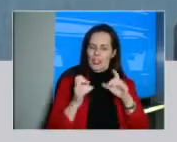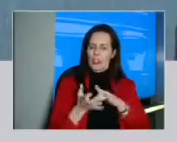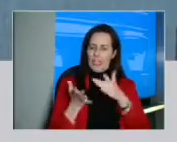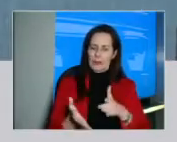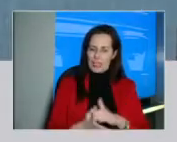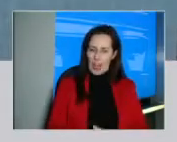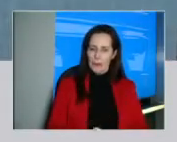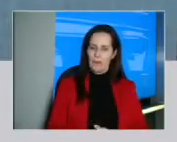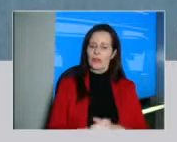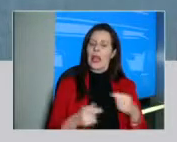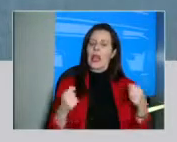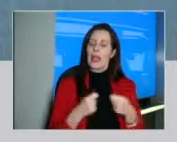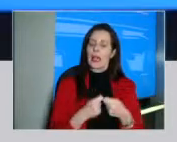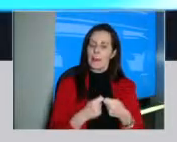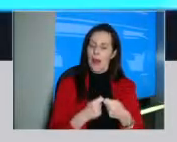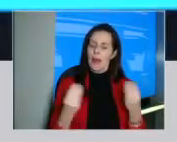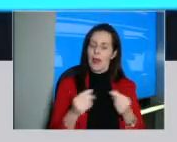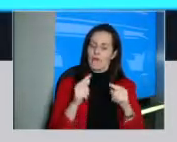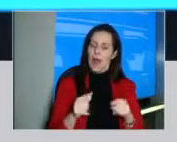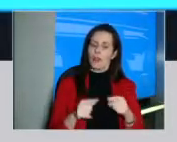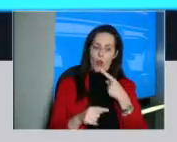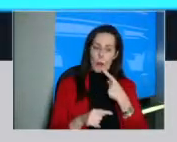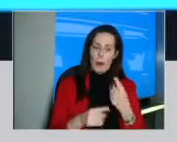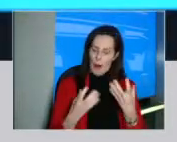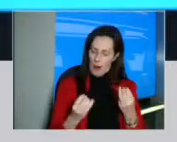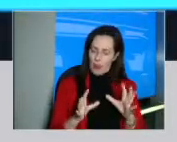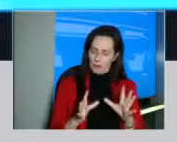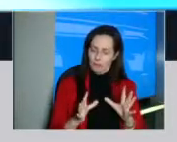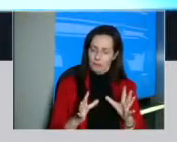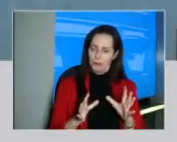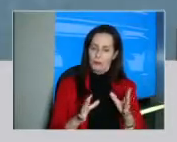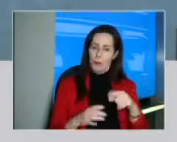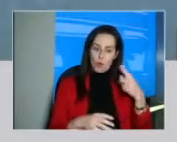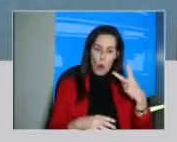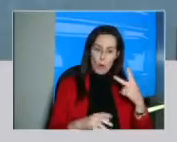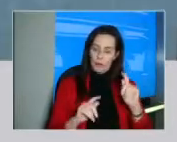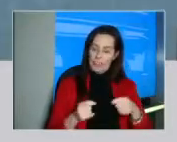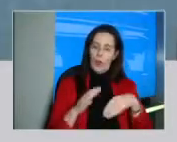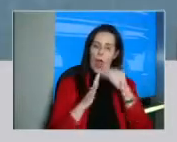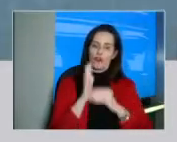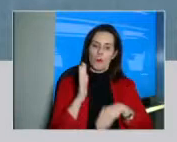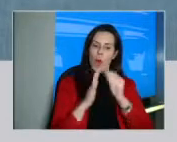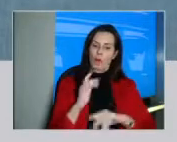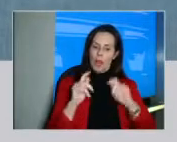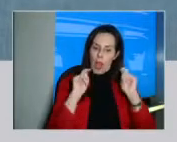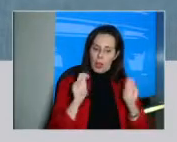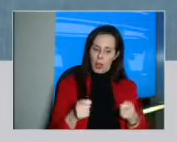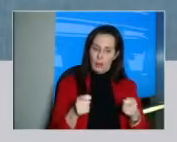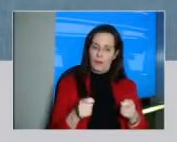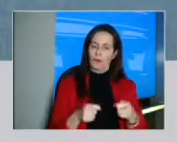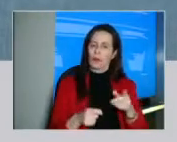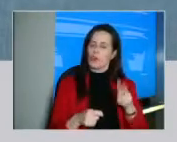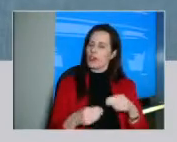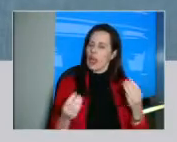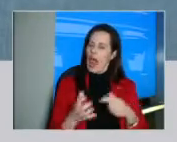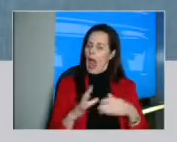נמצא איתנו באולפן, לגבי הקונסטלציה שמדברים עליה הרבה מאוד, בעוד יומיים בעצם ייסגרו הרשימות לכנסת, ויש את